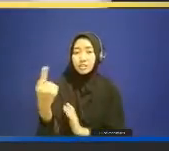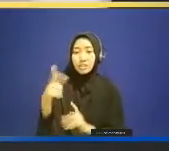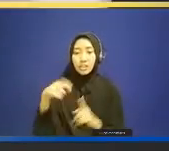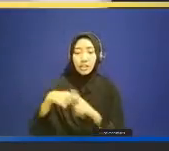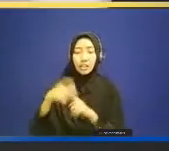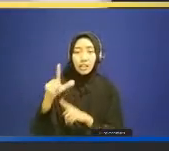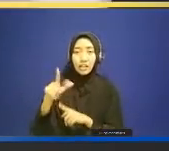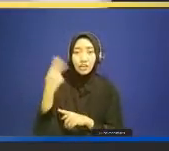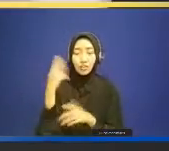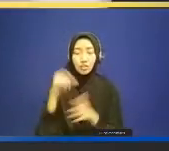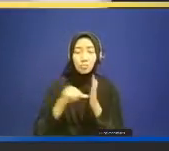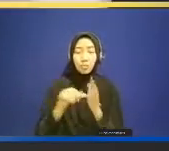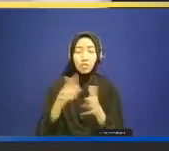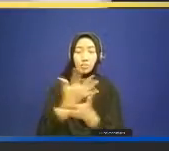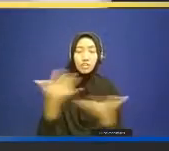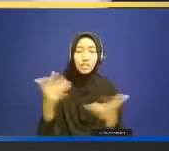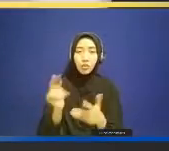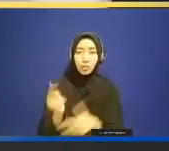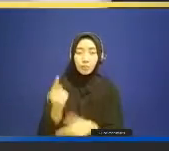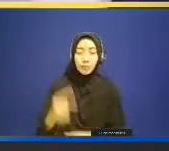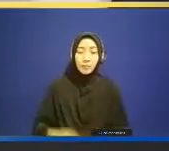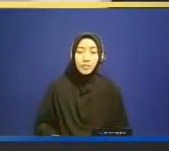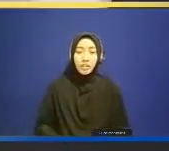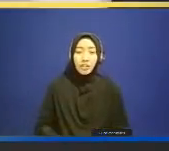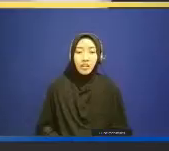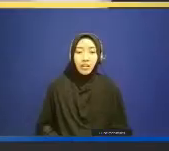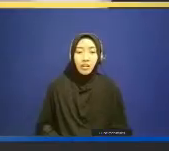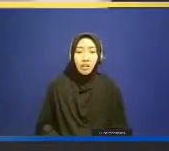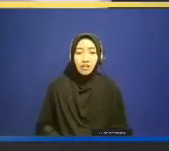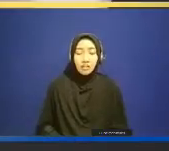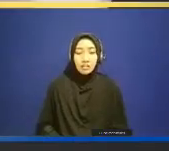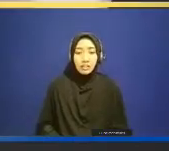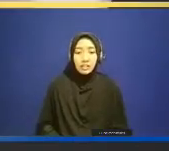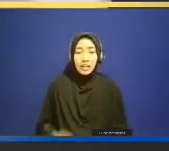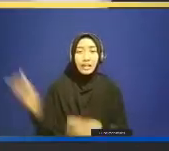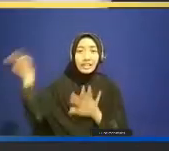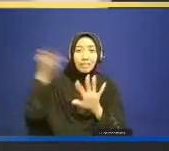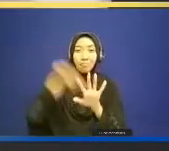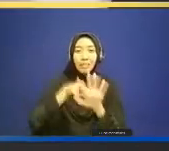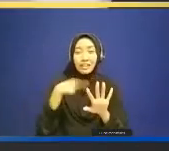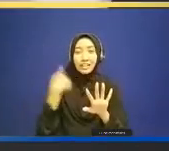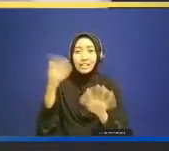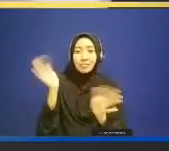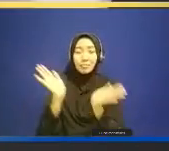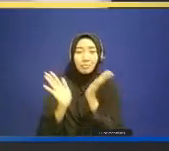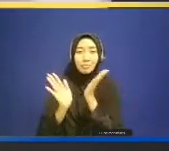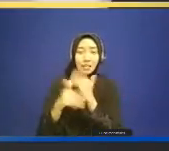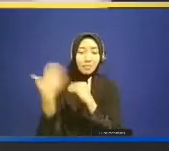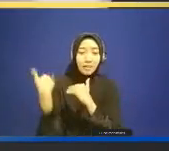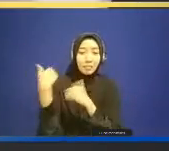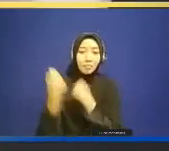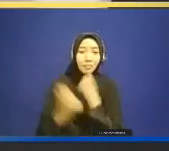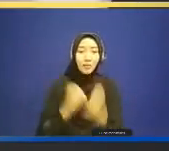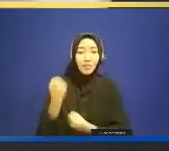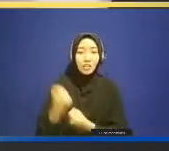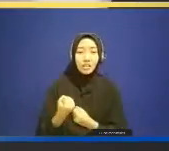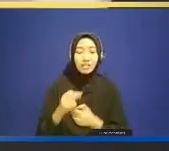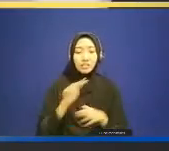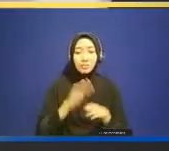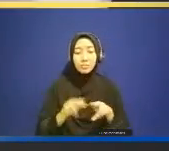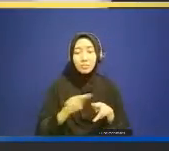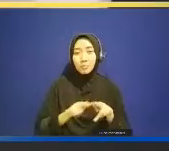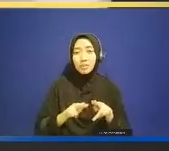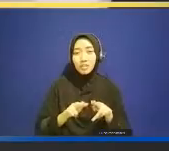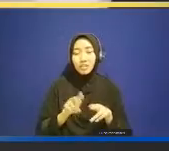terutama untuk membantu masyarakat terakhir yaitu salah satu hikmah dibalik kita kemarin melaksanakan penanganan